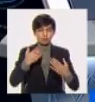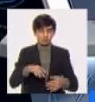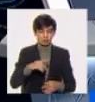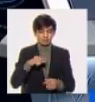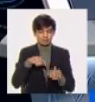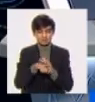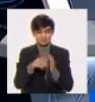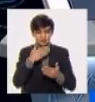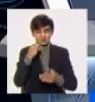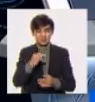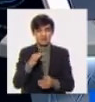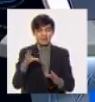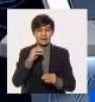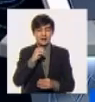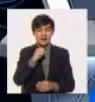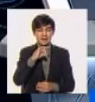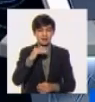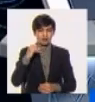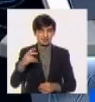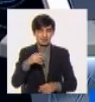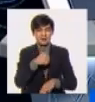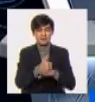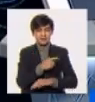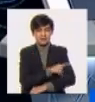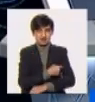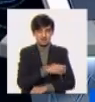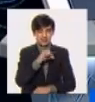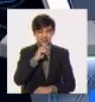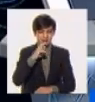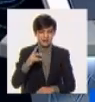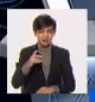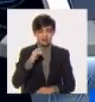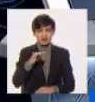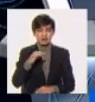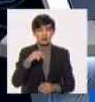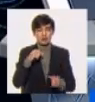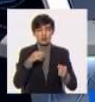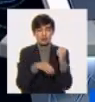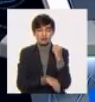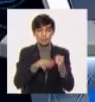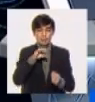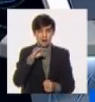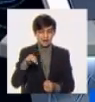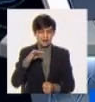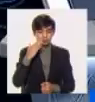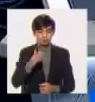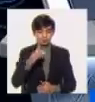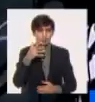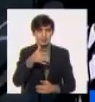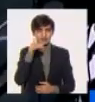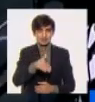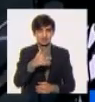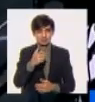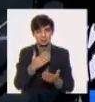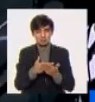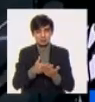санитарный врач страны Айжан Исмагамбетова полагает, что в конце мая в республике будут 5300 случаев инфицированных. К нам в